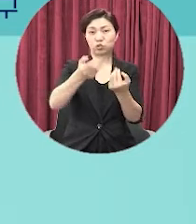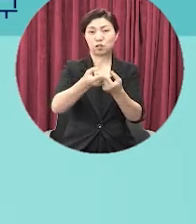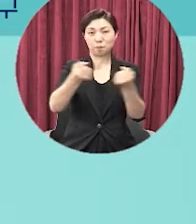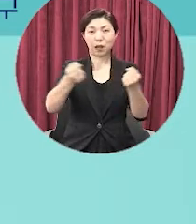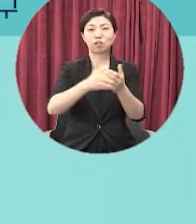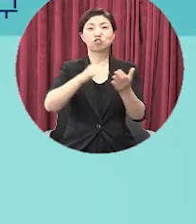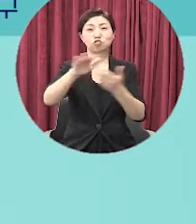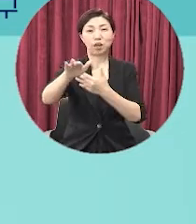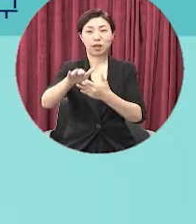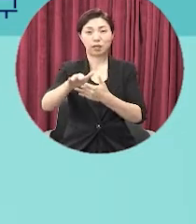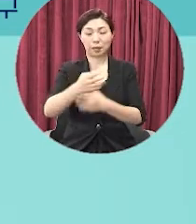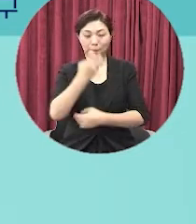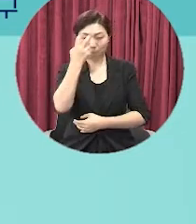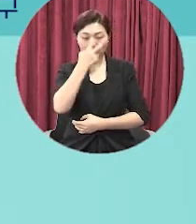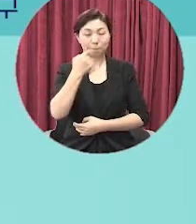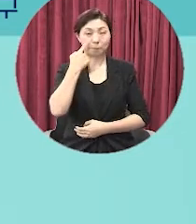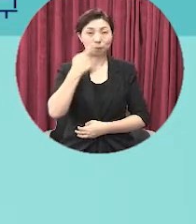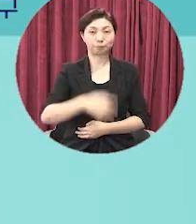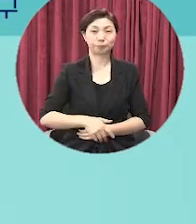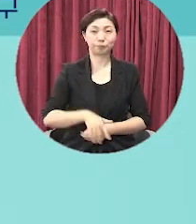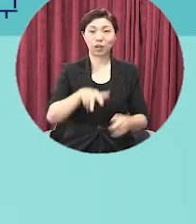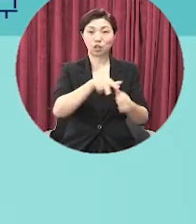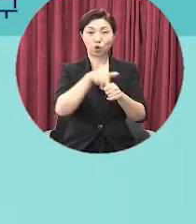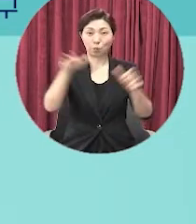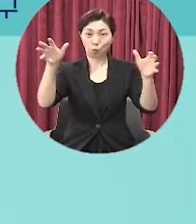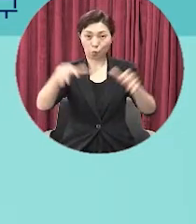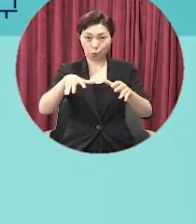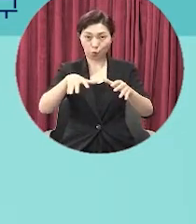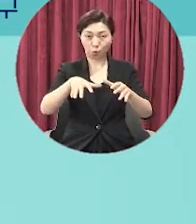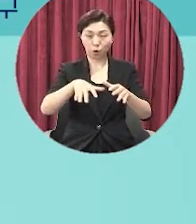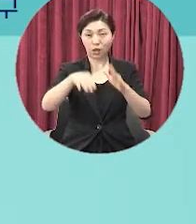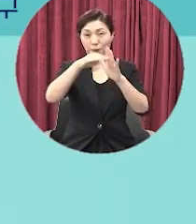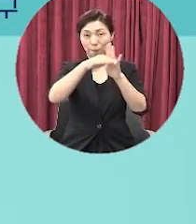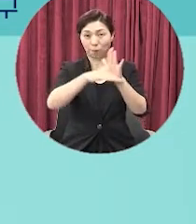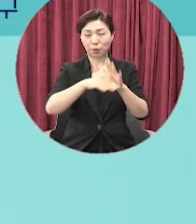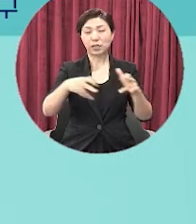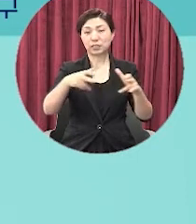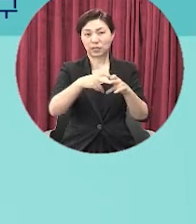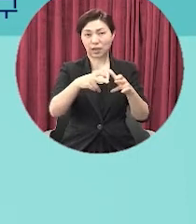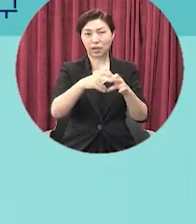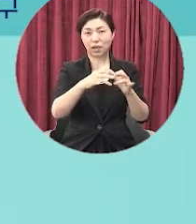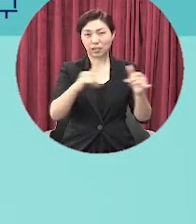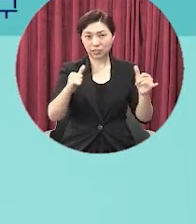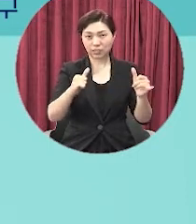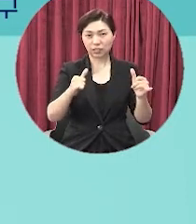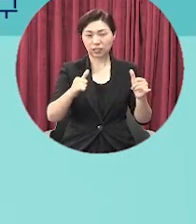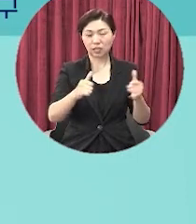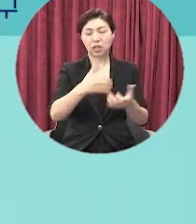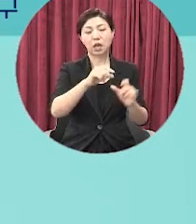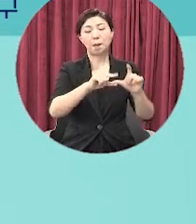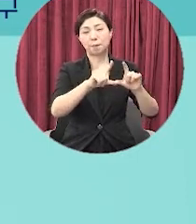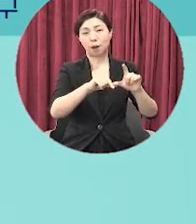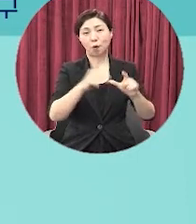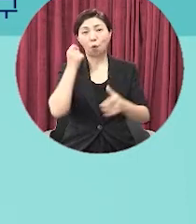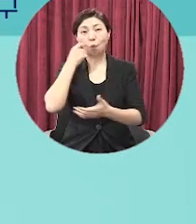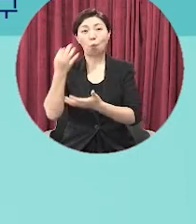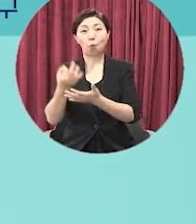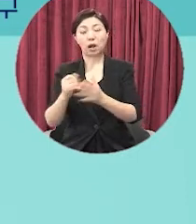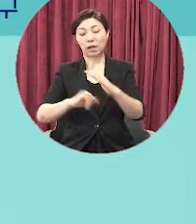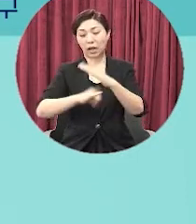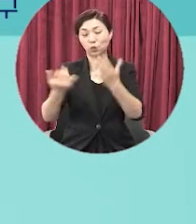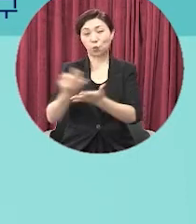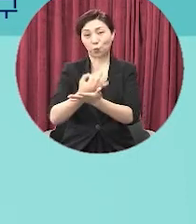살펴보았습니다 각각의 수집 항복을 좀 살펴보면 장애 환아의 비율이 라든지 소득 차에 따른 의료비용